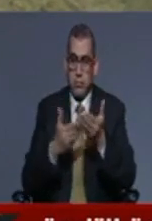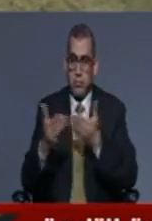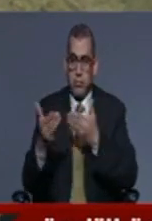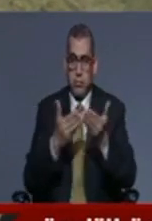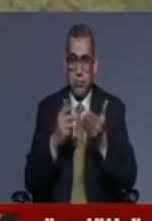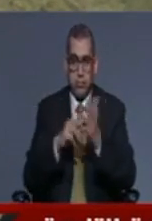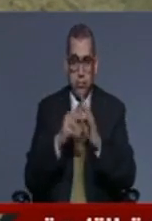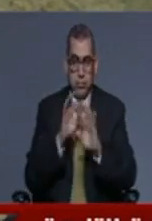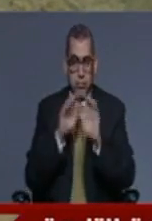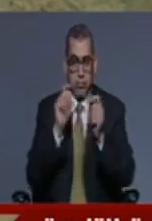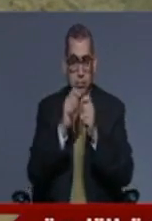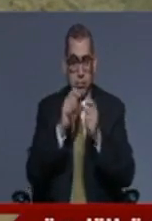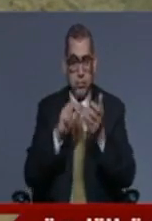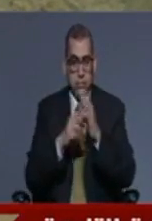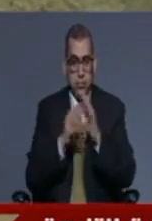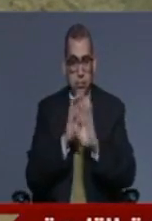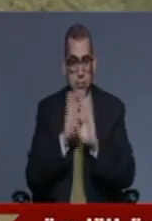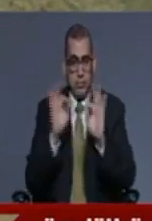وحل